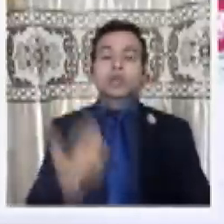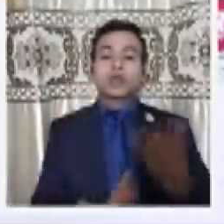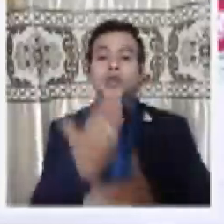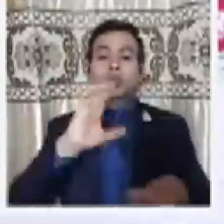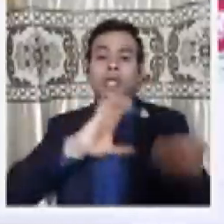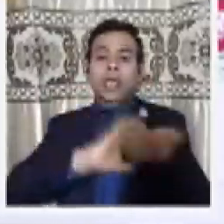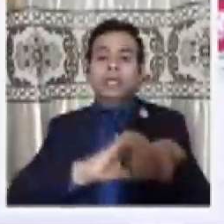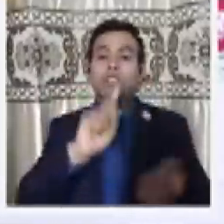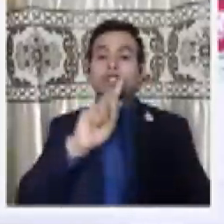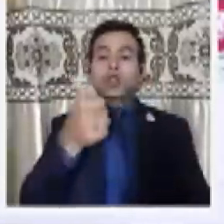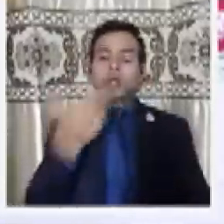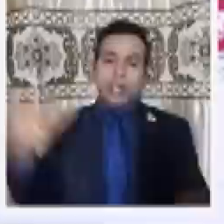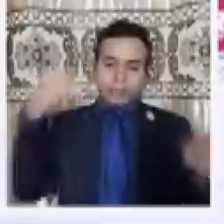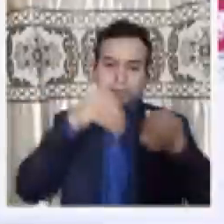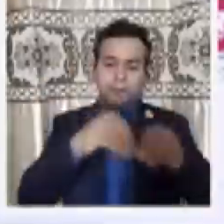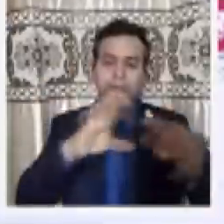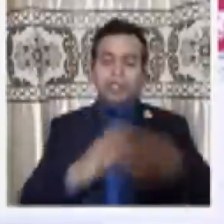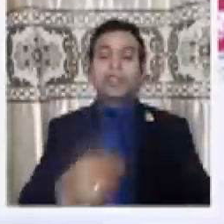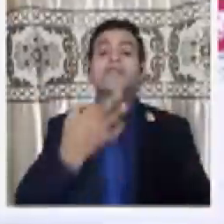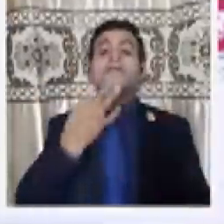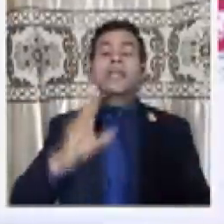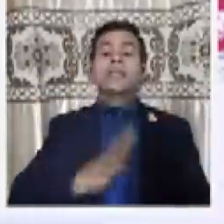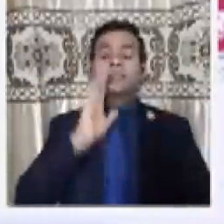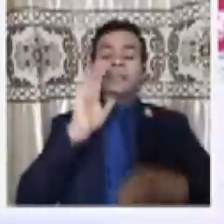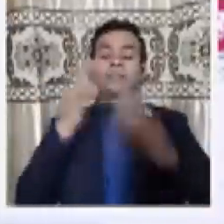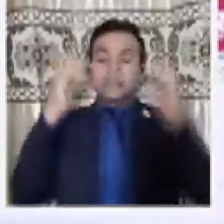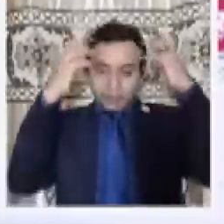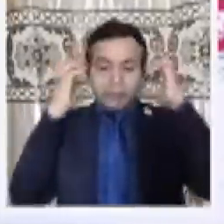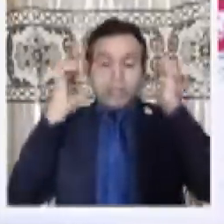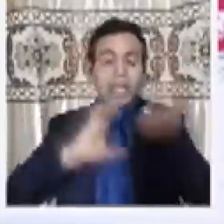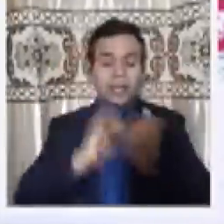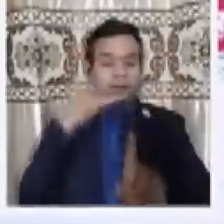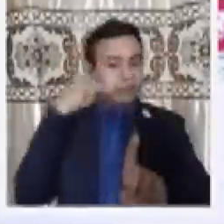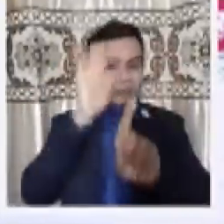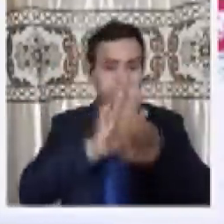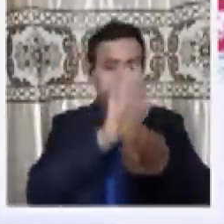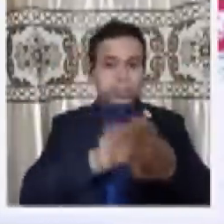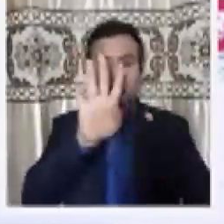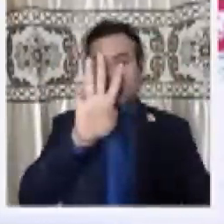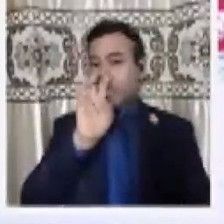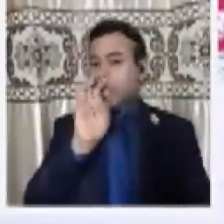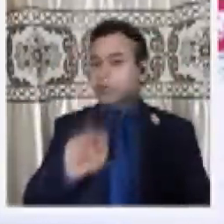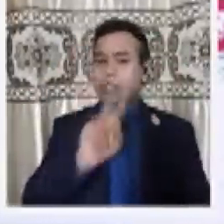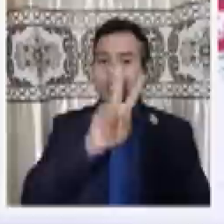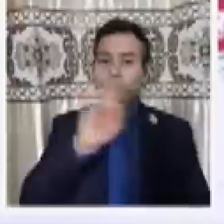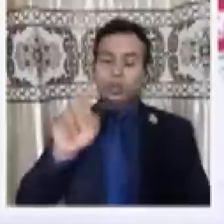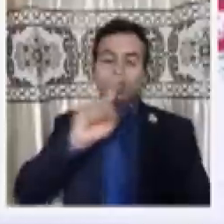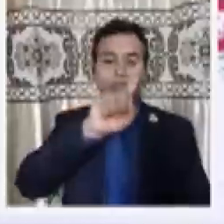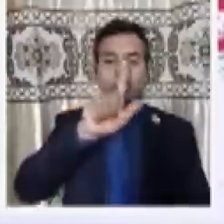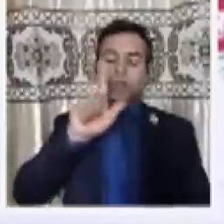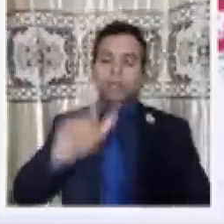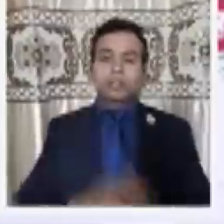16,454 জন, 24 ঘন্টায় সংযুক্ত হয়েছেন আরও 16 জন চিকিৎসক, স্বেচ্ছাভিত্তিতে সেবা দিয়ে যাচ্ছেন